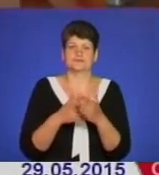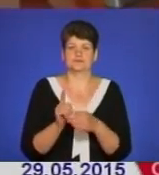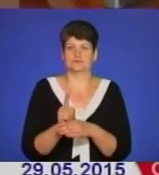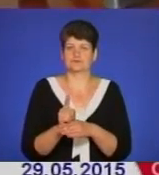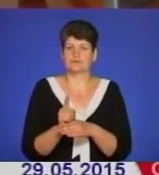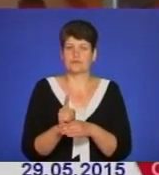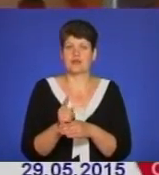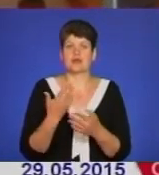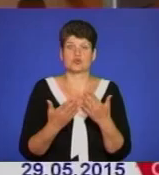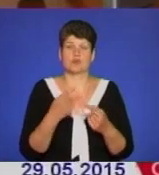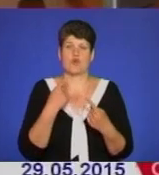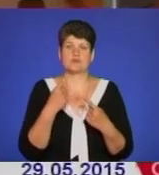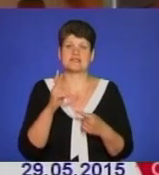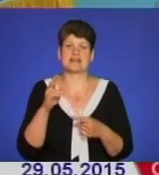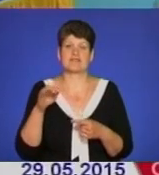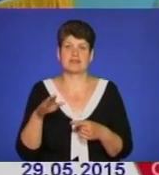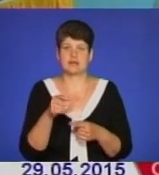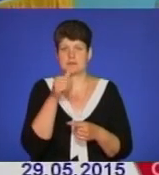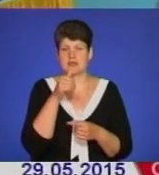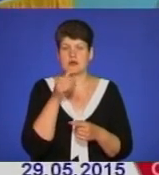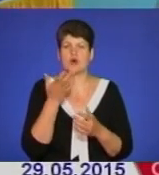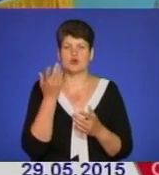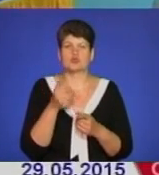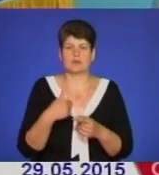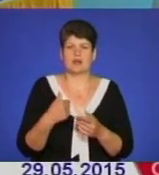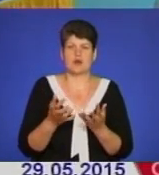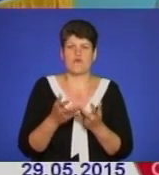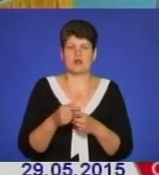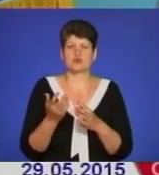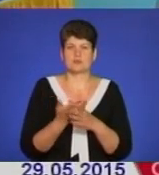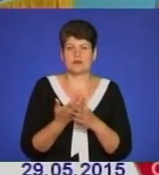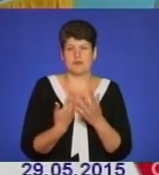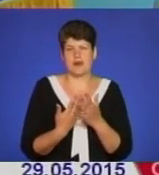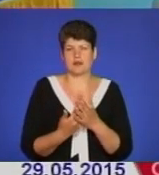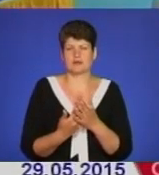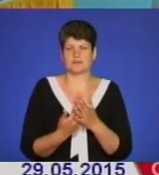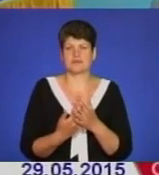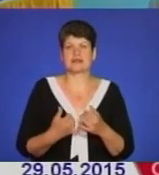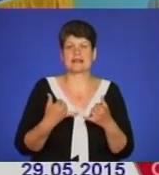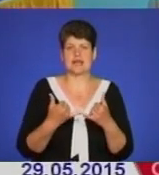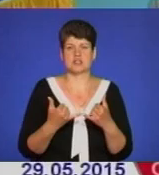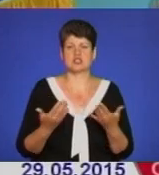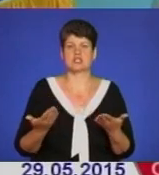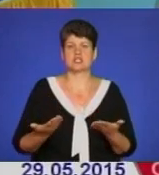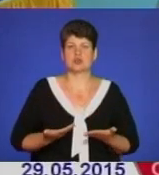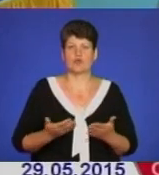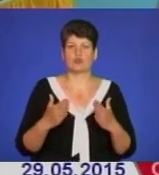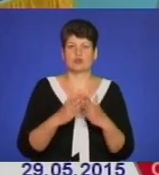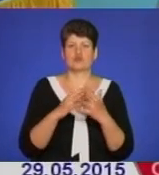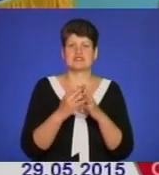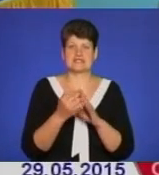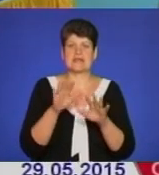нормативи. Якщо ми говоримо за квітень місяць, той, що ми перераховували субсидію, то, наприклад, для житлового будинку в сільській